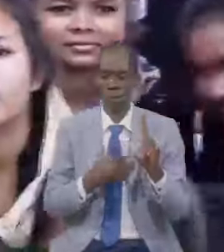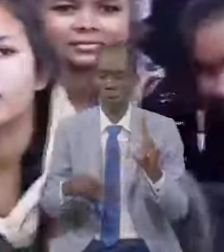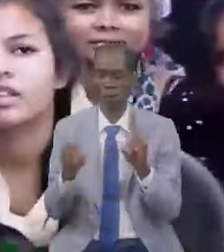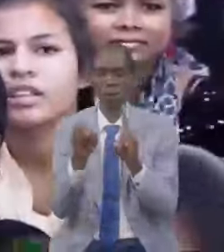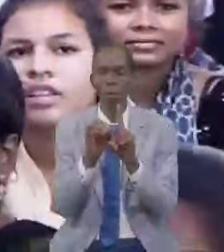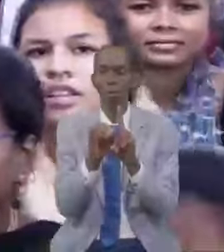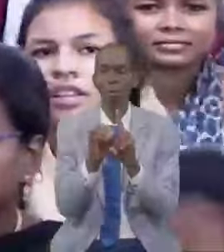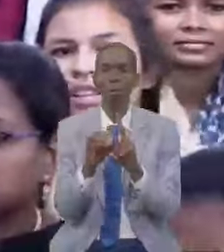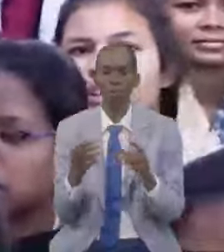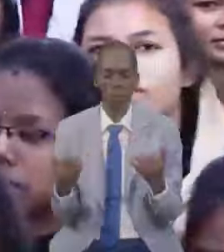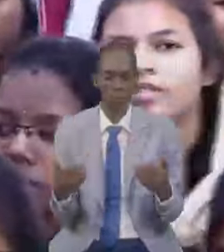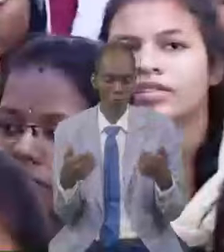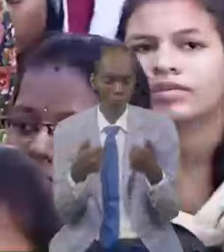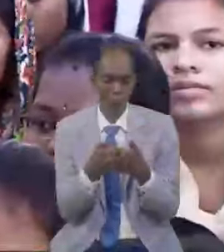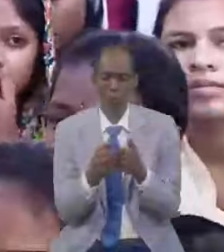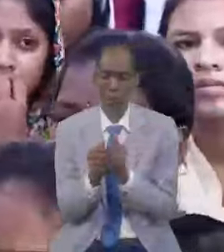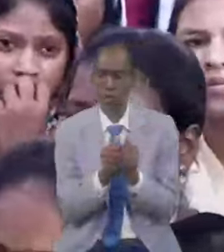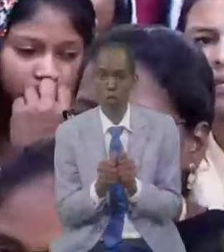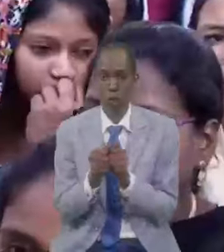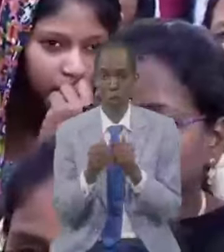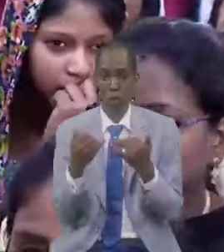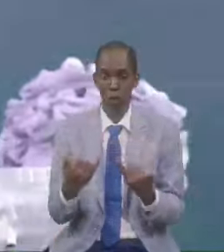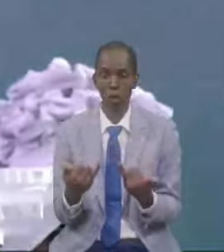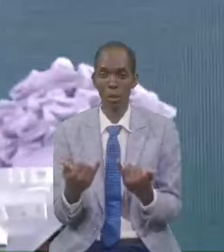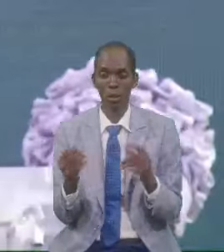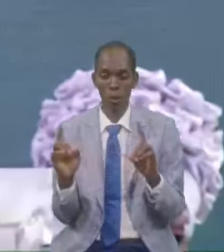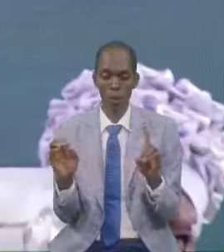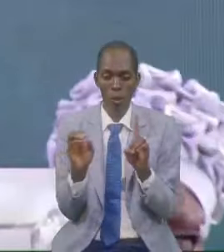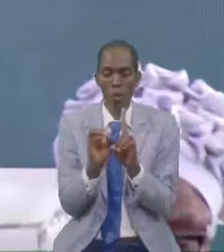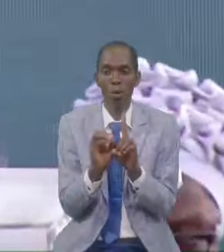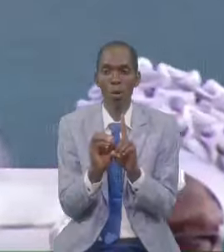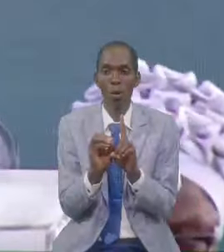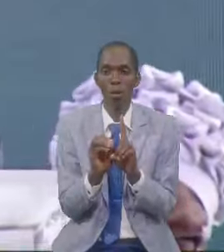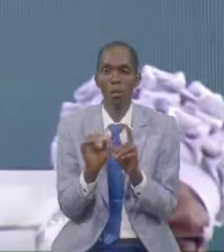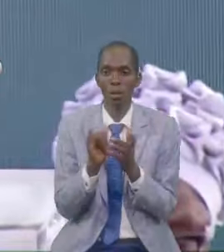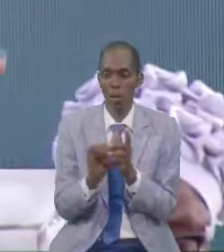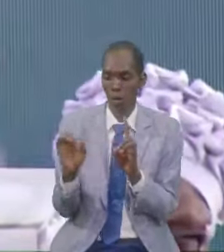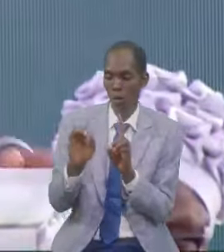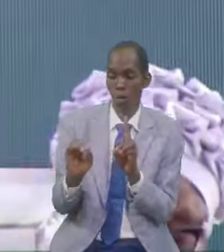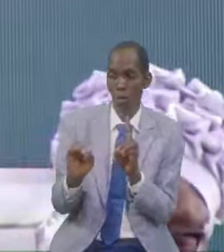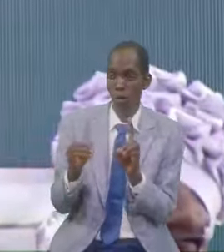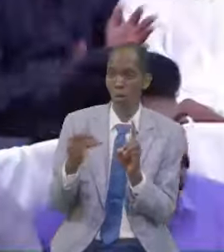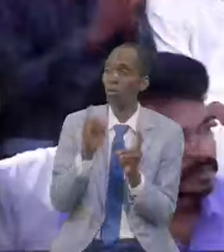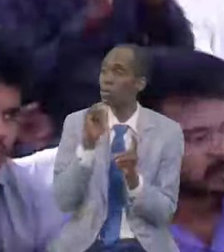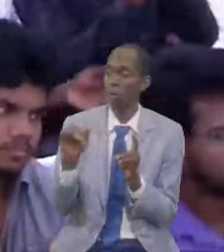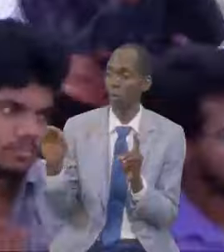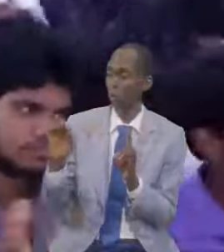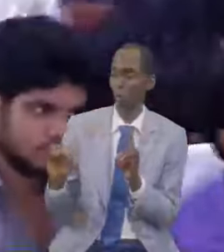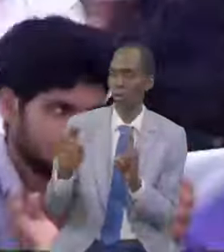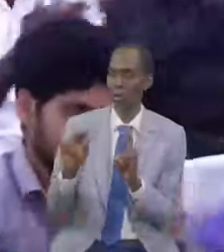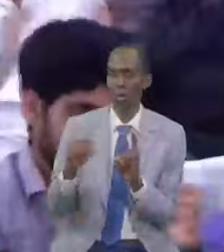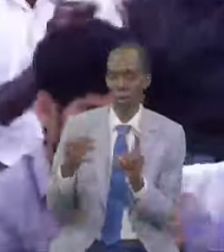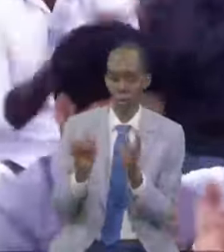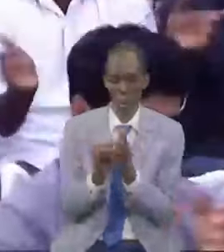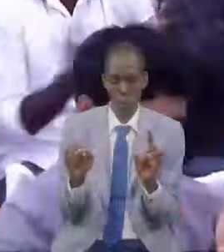అదర్, ఒకటి సున్నా ప్రక్క ప్రక్కనే ఉంటే, దట్ జీరో ఇస్ నో మోర్ జీరో, ఇస్ నౌ 10. గట్టిగా చప్పట్లు కొట్టాలి, మరి